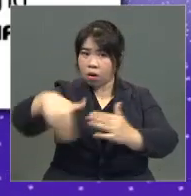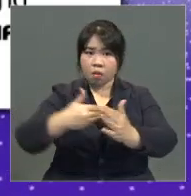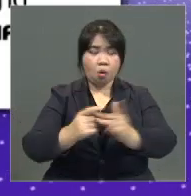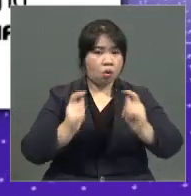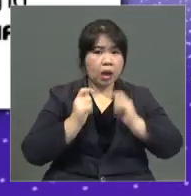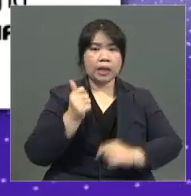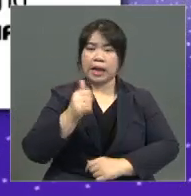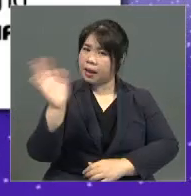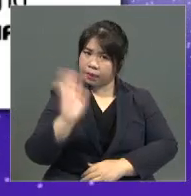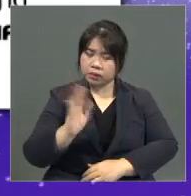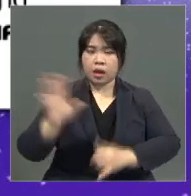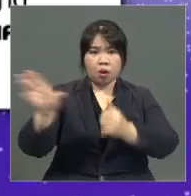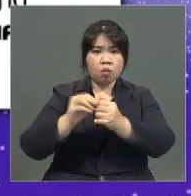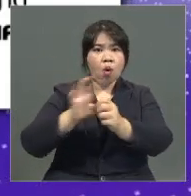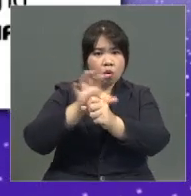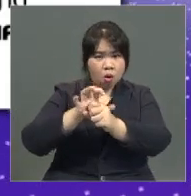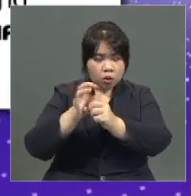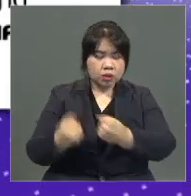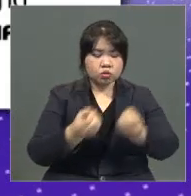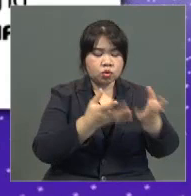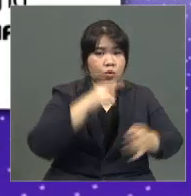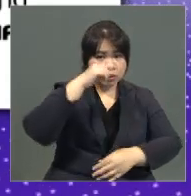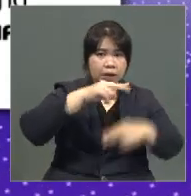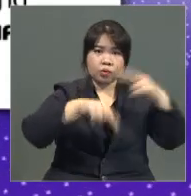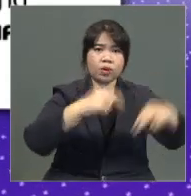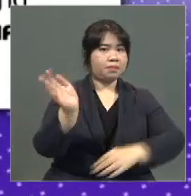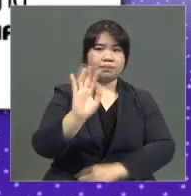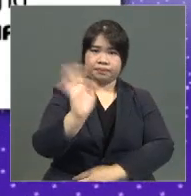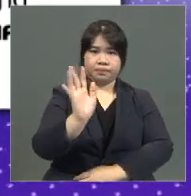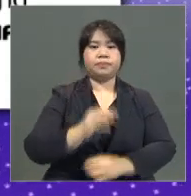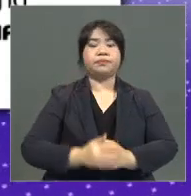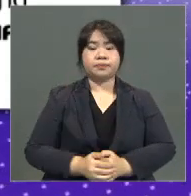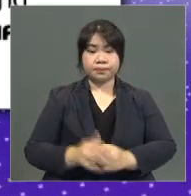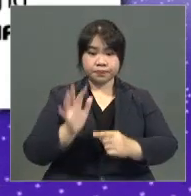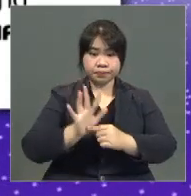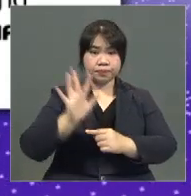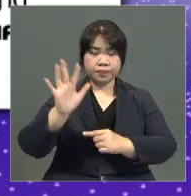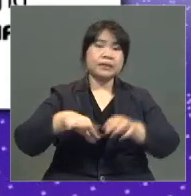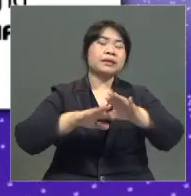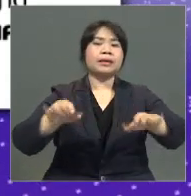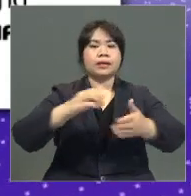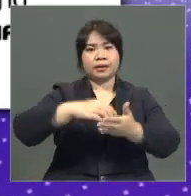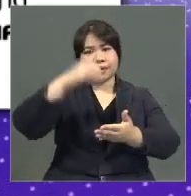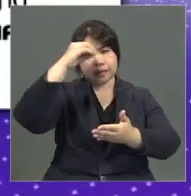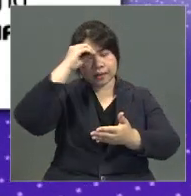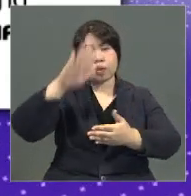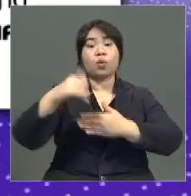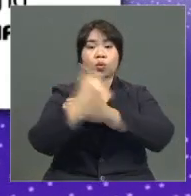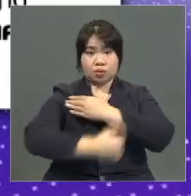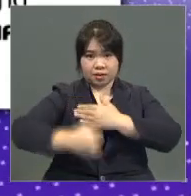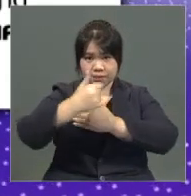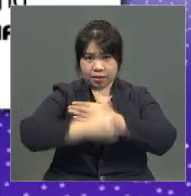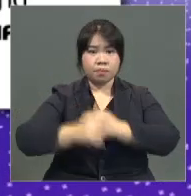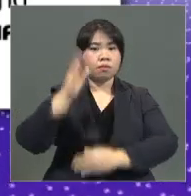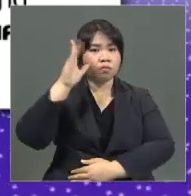ว่าจะนำคนที่ติดเชื้อโควิดและนำเข้ามารักษาในประเทศไยกลุมที่ 5 เป็ักเรียนักศึษาต่างชาติ